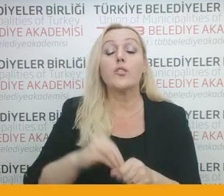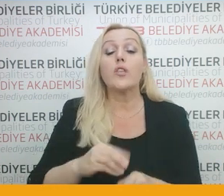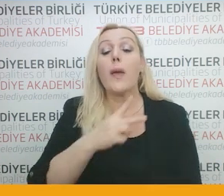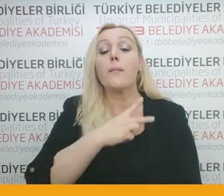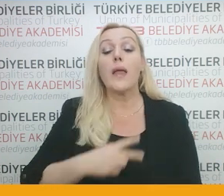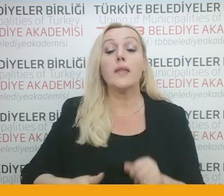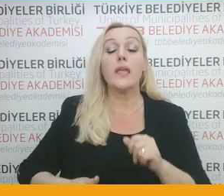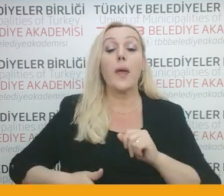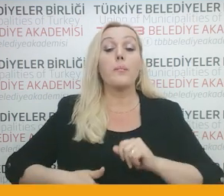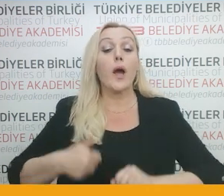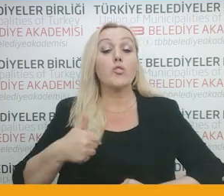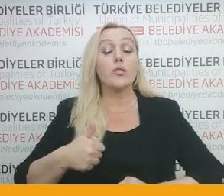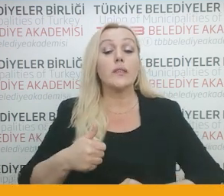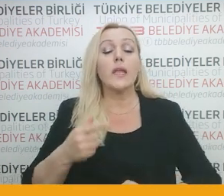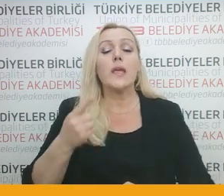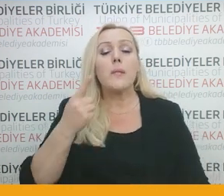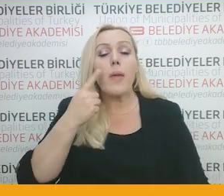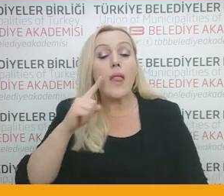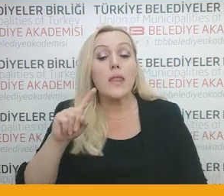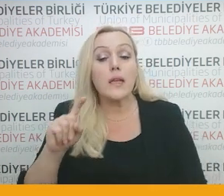tarafından yani belediye başkanı tarafından belirlenen bir kişi